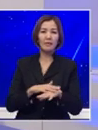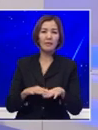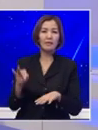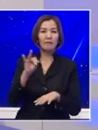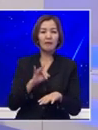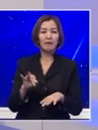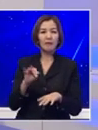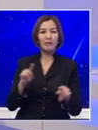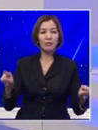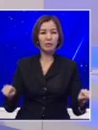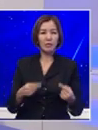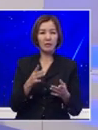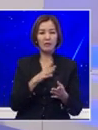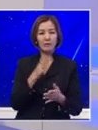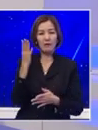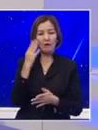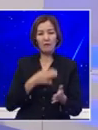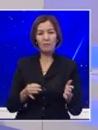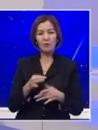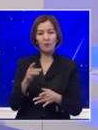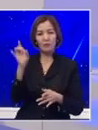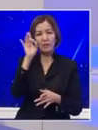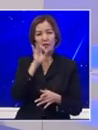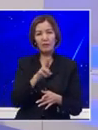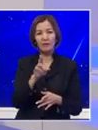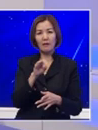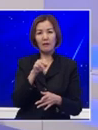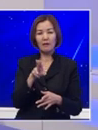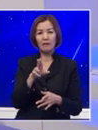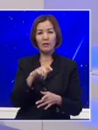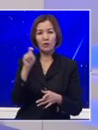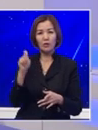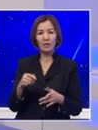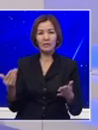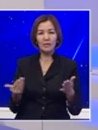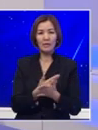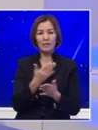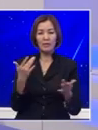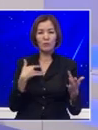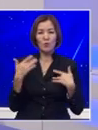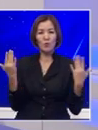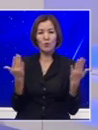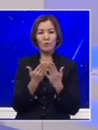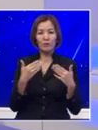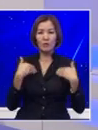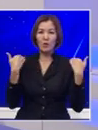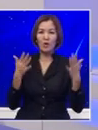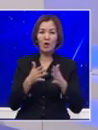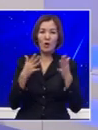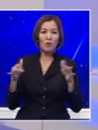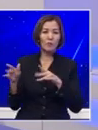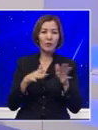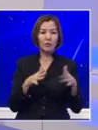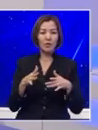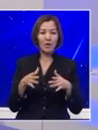Ел тарихы жаңғырды. Алматы облысында әйгілі Қарадала шайқасы қайталанып, қойылым ретінде көрсетілді. Ауқымды шараға ел